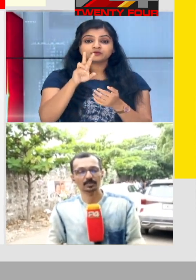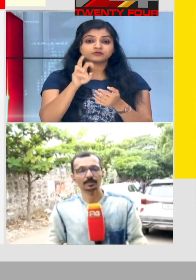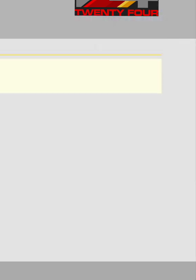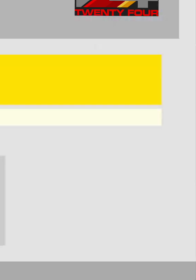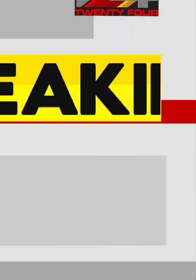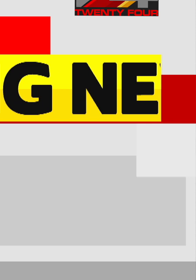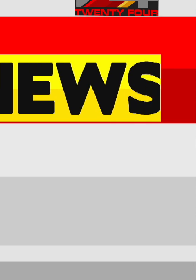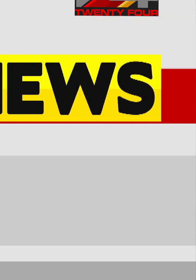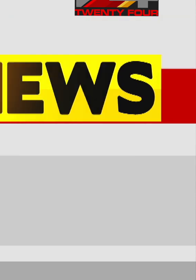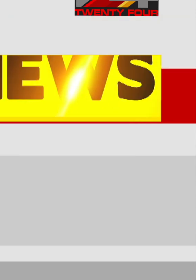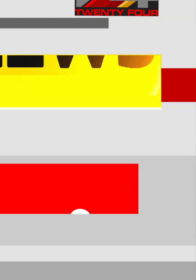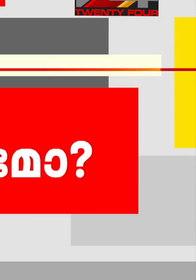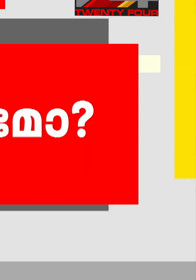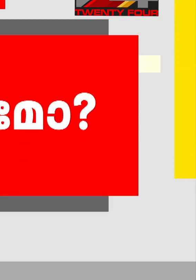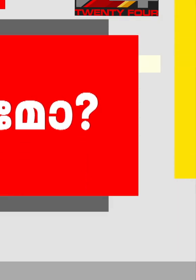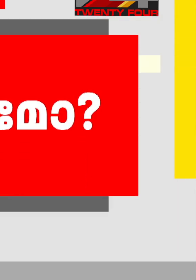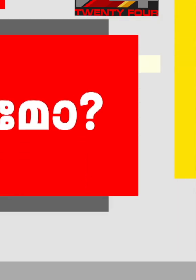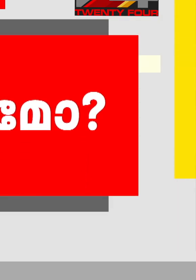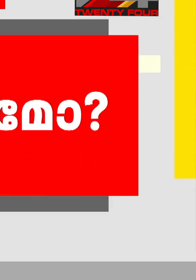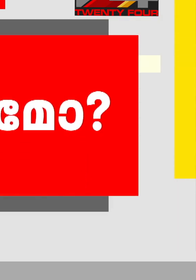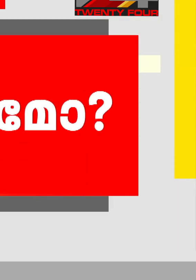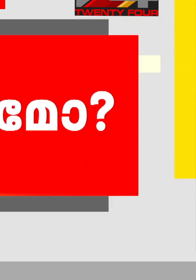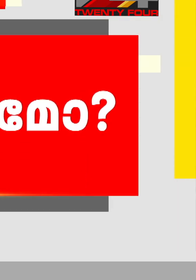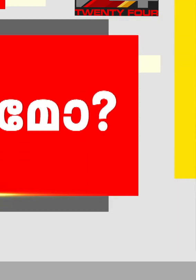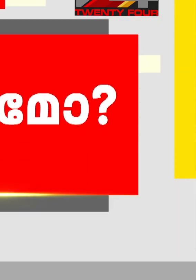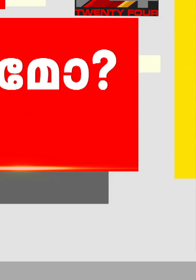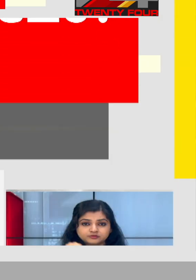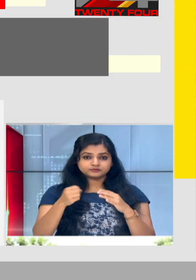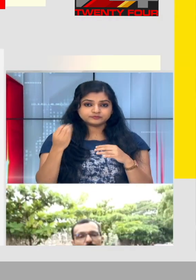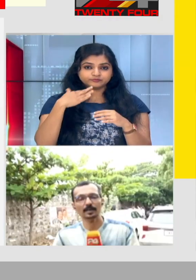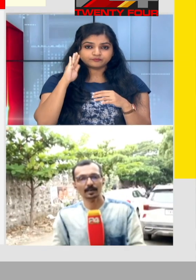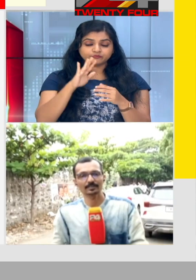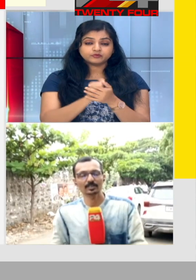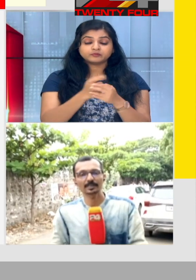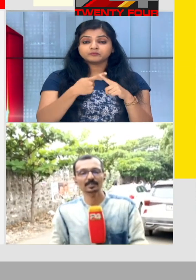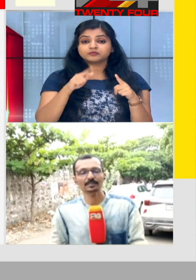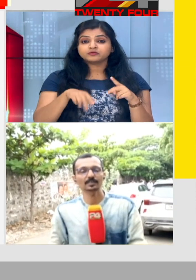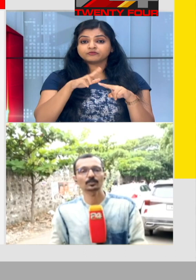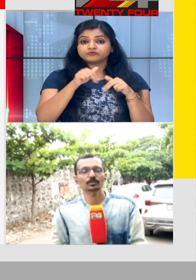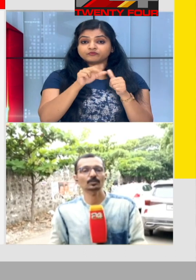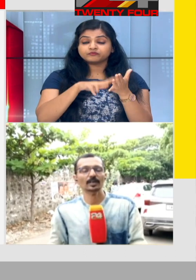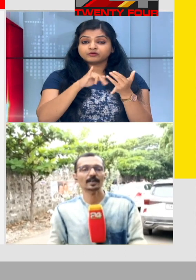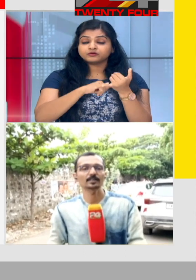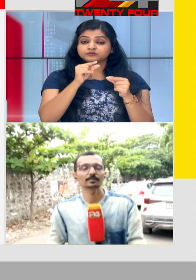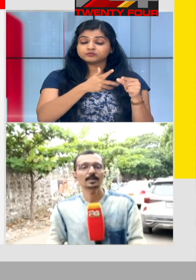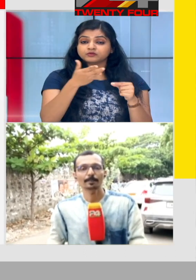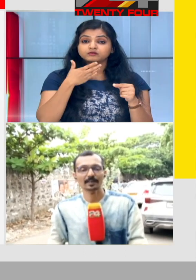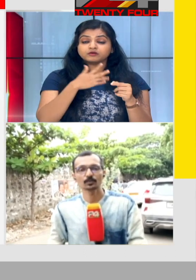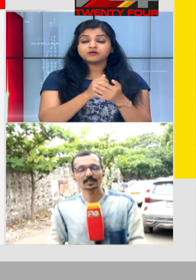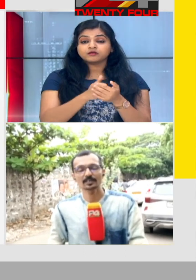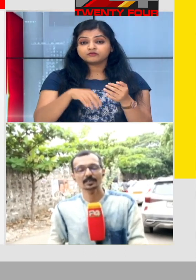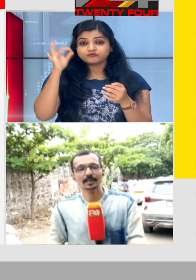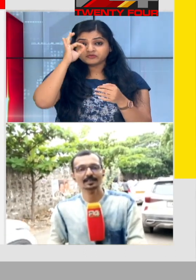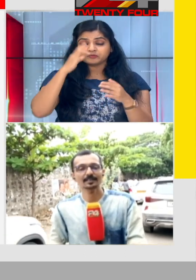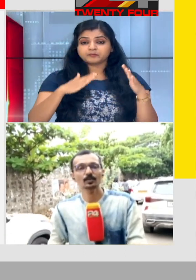ലക്ഷ്യമെന്ന് പറയുന്നു. സിനിമയിൽ നിന്ന് അവധിയെടുക്കാൻ പോകുന്നു എന്ന് പറയുന്നു. പക്ഷേ ഇതെല്ലാം ആരാധകരും സിനിമയിൽ നിന്ന് അവധിയെടുക്കുന്നു എന്നതൊക്കെ ആരാധകരും പറയുന്നുണ്ട്.